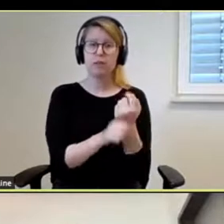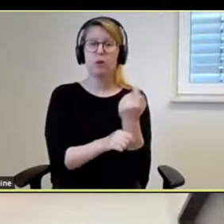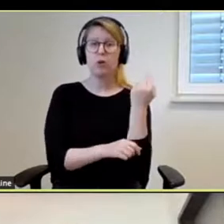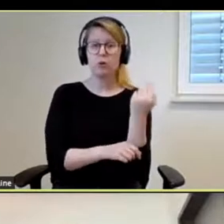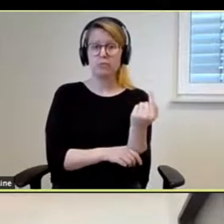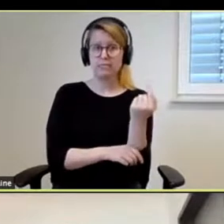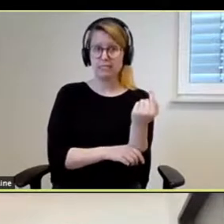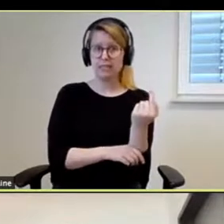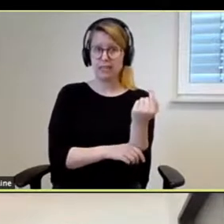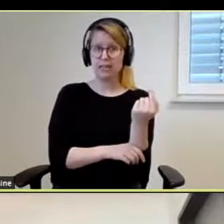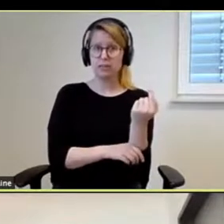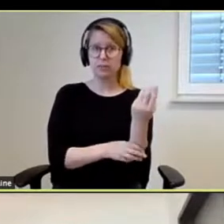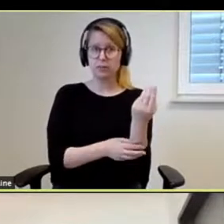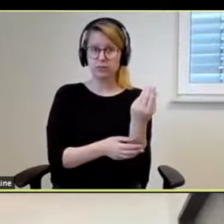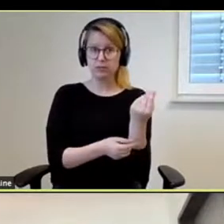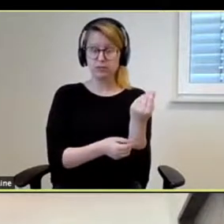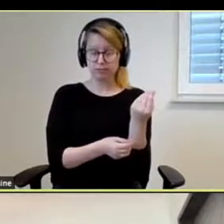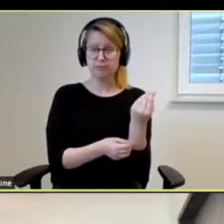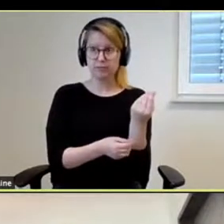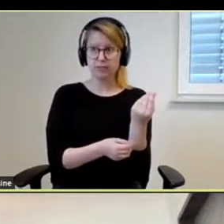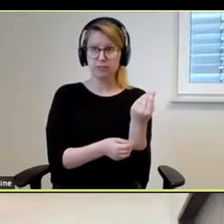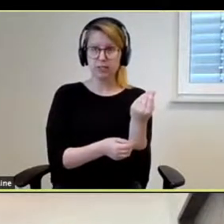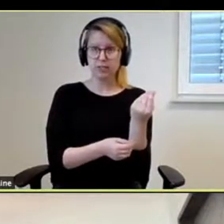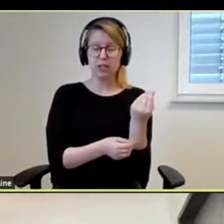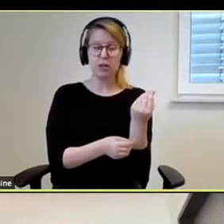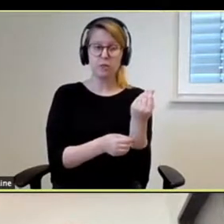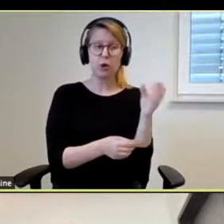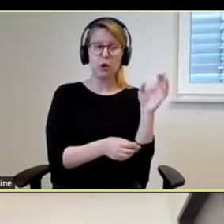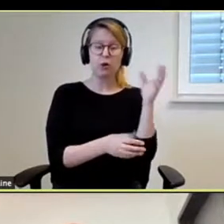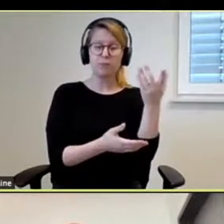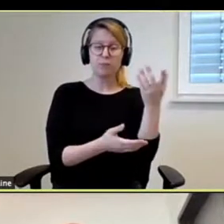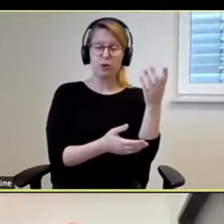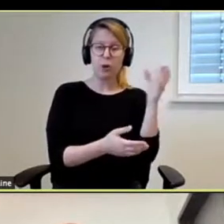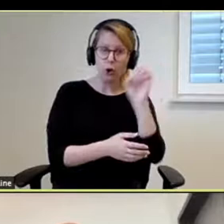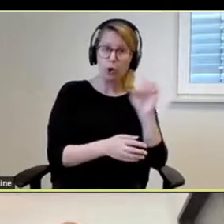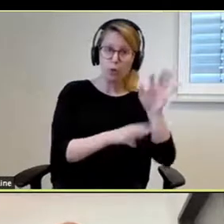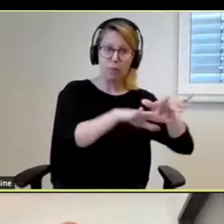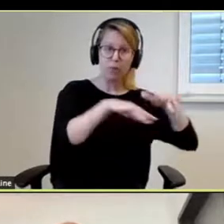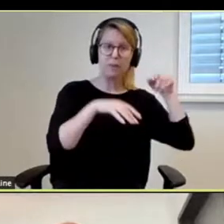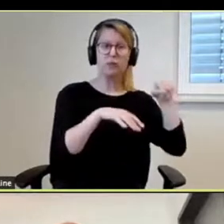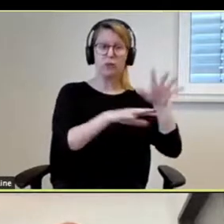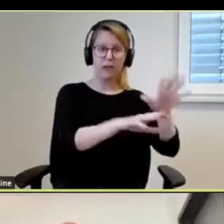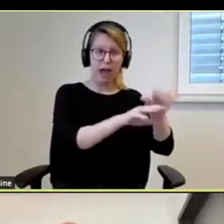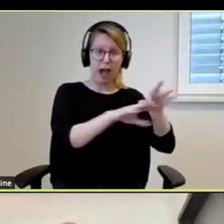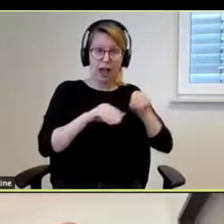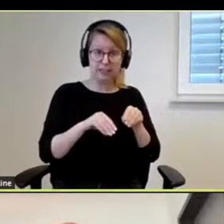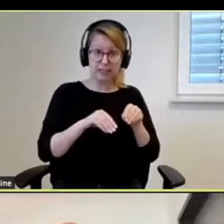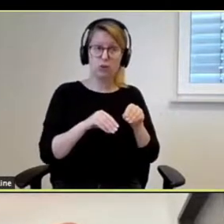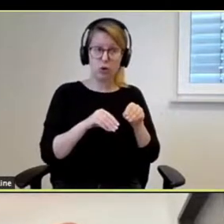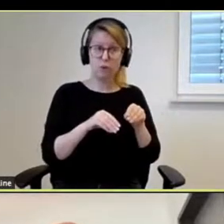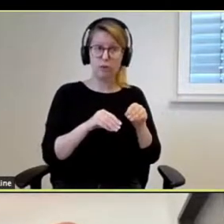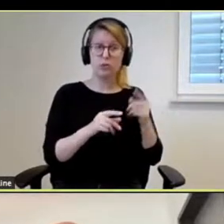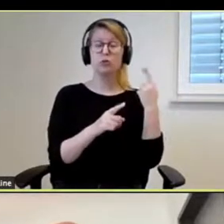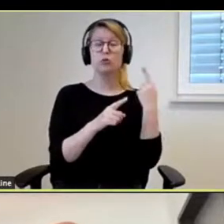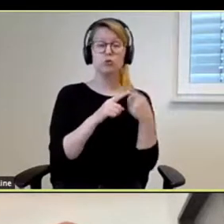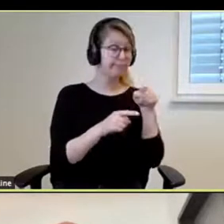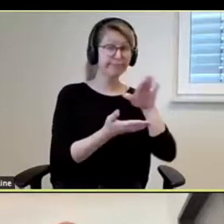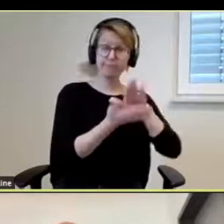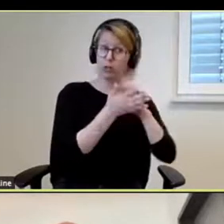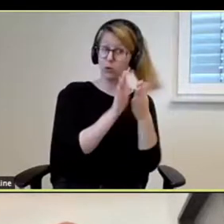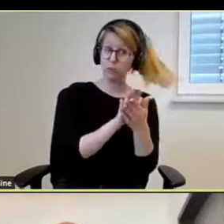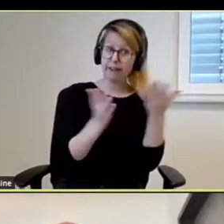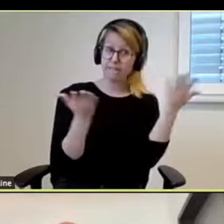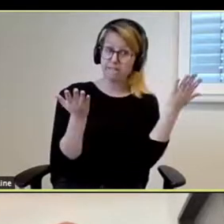Majorität 653 Stimmen am Europaparlament ugeholt hin als, wird Europaparlament echt gelöscht wird,